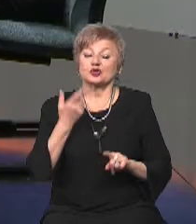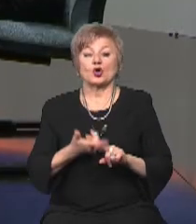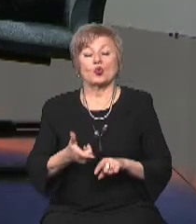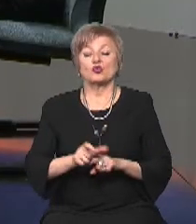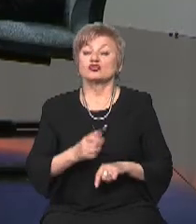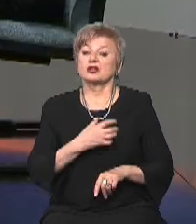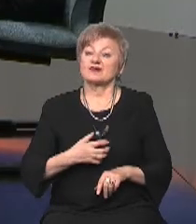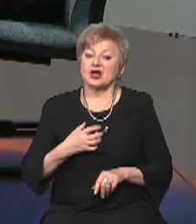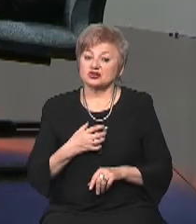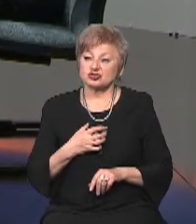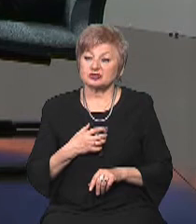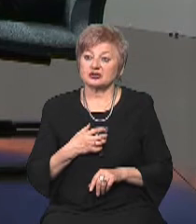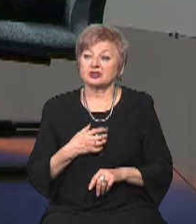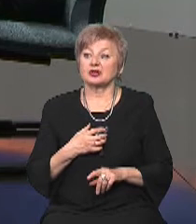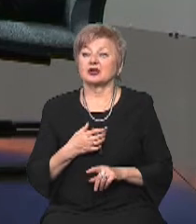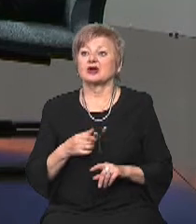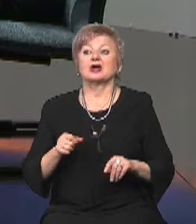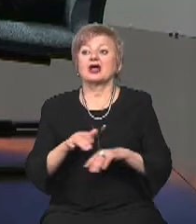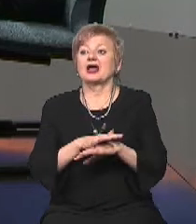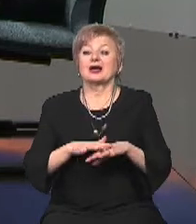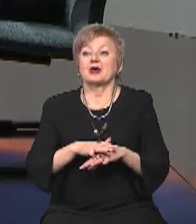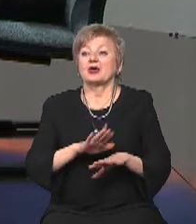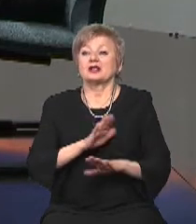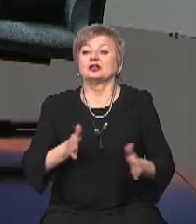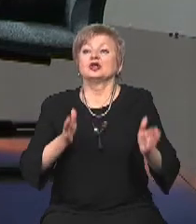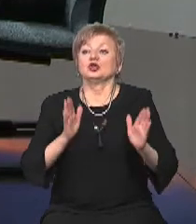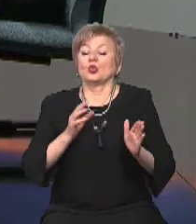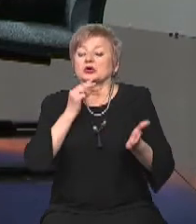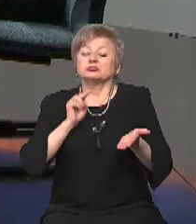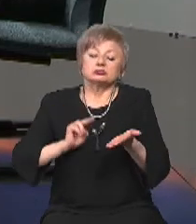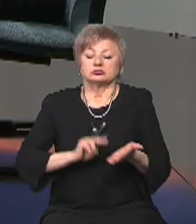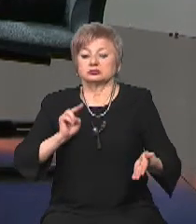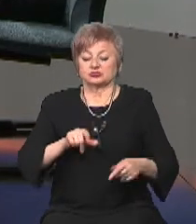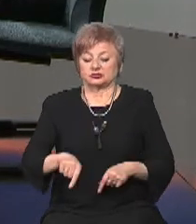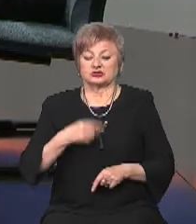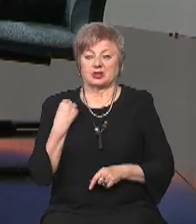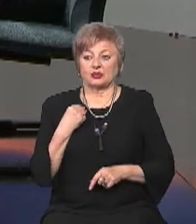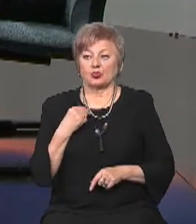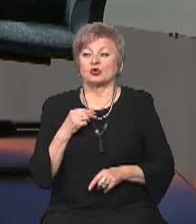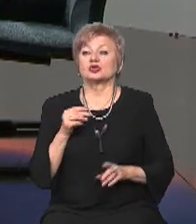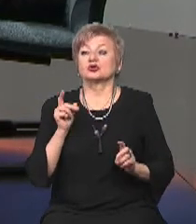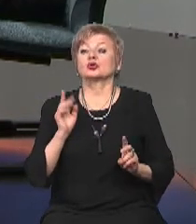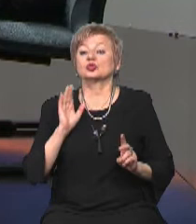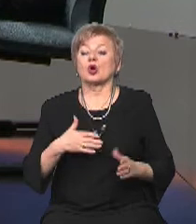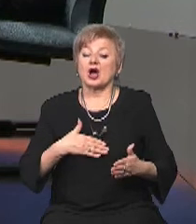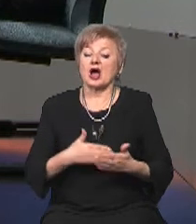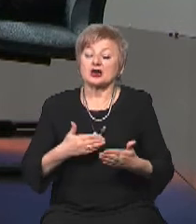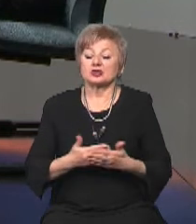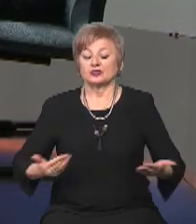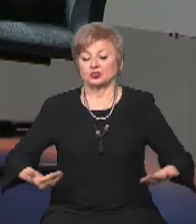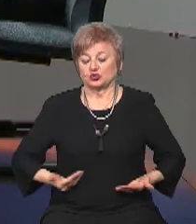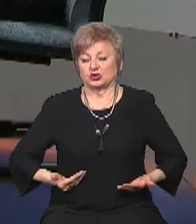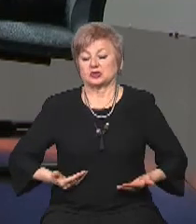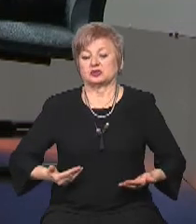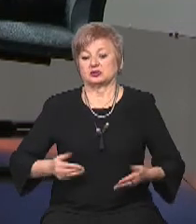важливо. Членами громади не є тільки зареєстровані особи, але й ті, хто беруть активну участь в житті